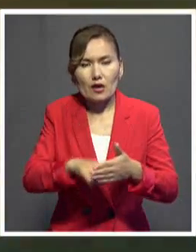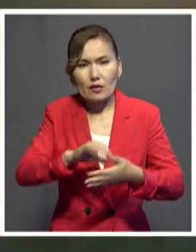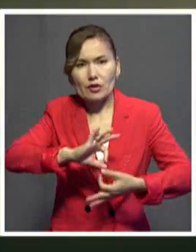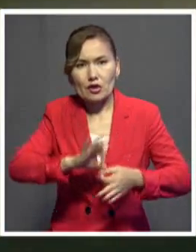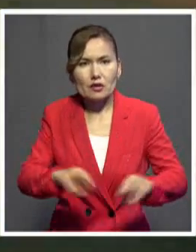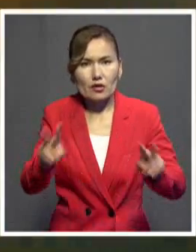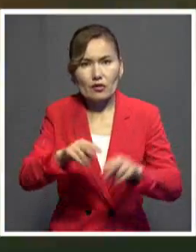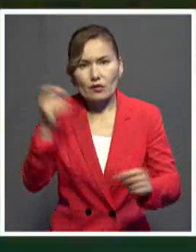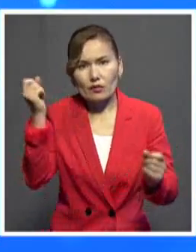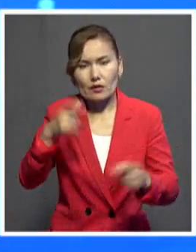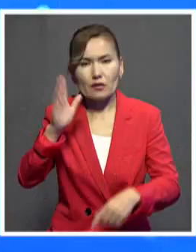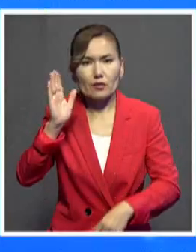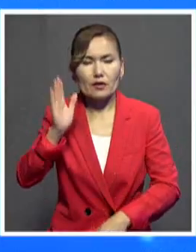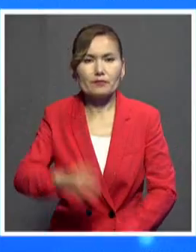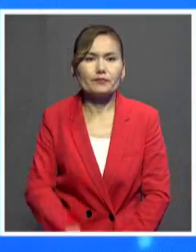тергеліп жатыр.